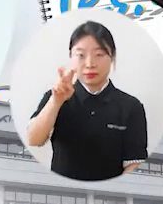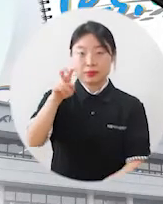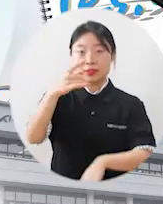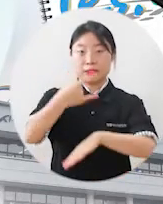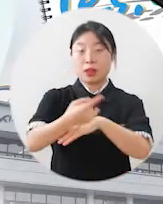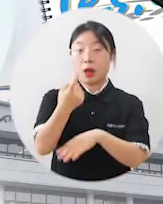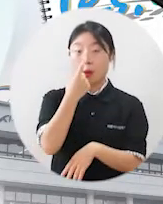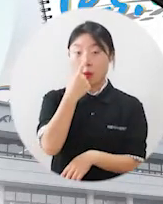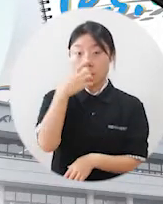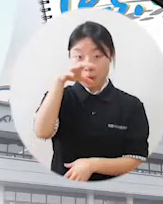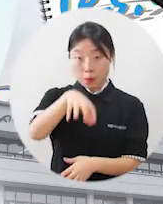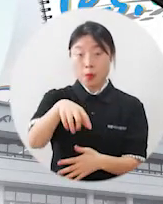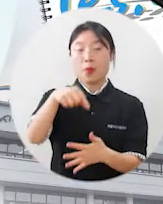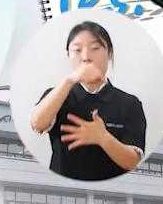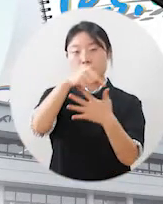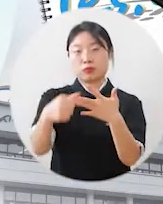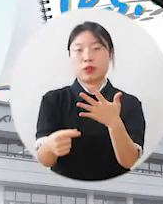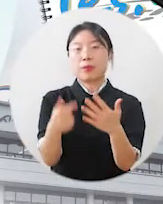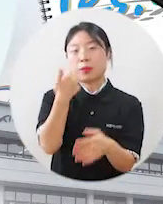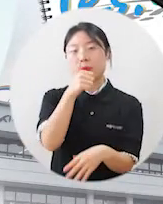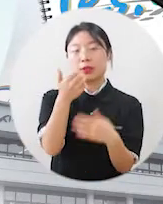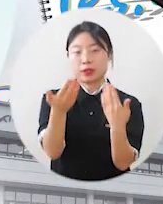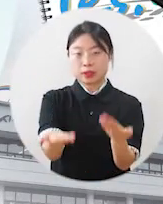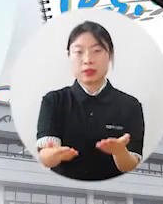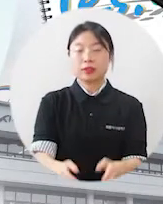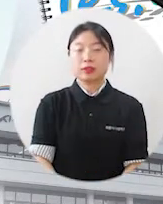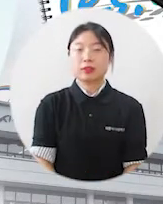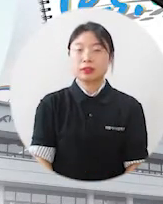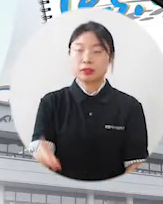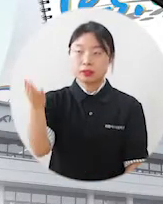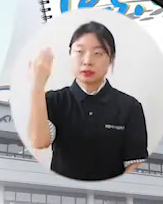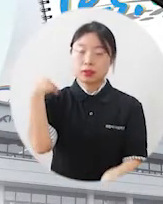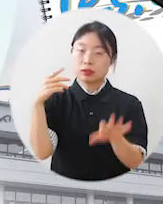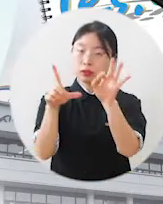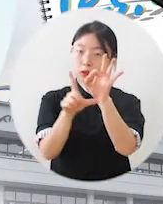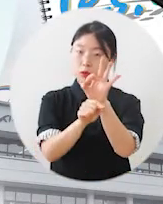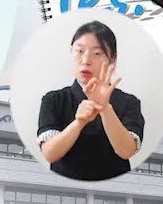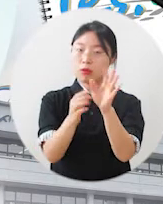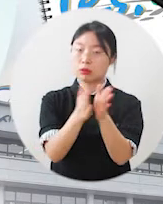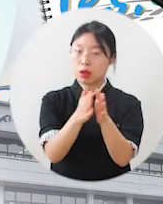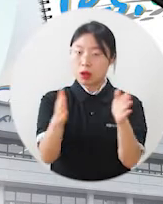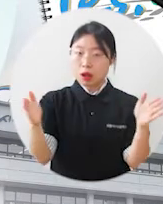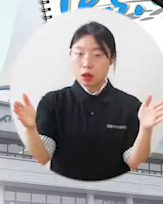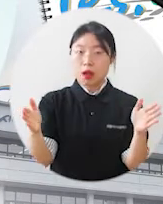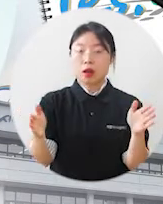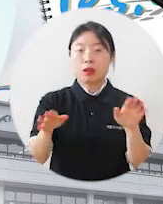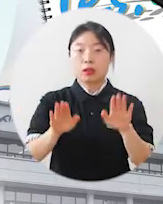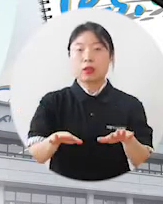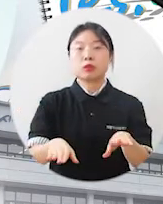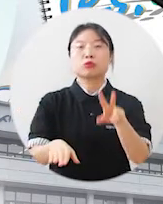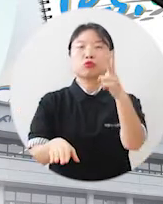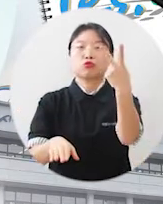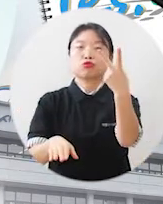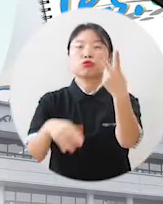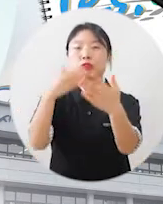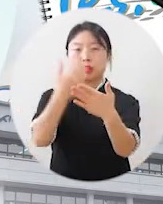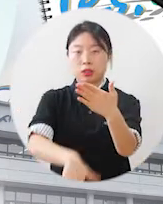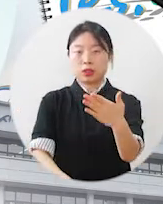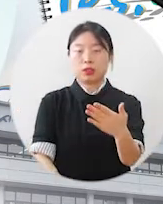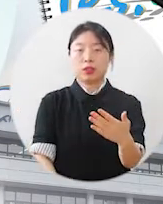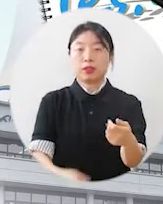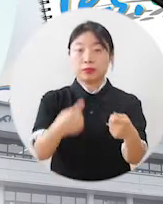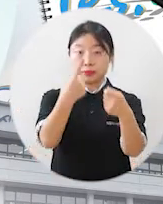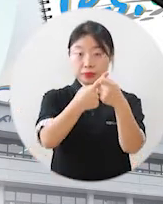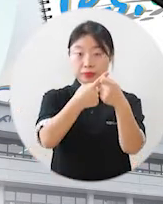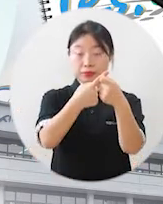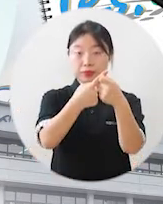2020년 의왕 아카데미의 강좌를 소개해드립니다. 지난 10월에 시작한 의왕 아카데미는 현재 두 개의 강좌를